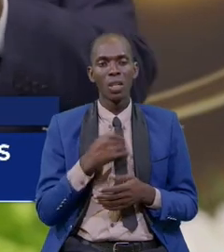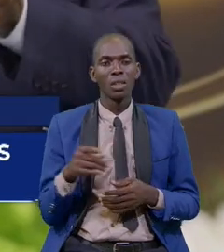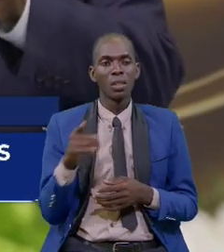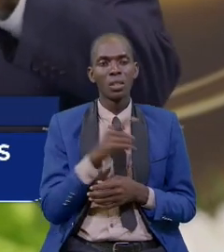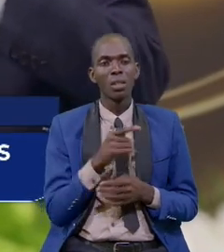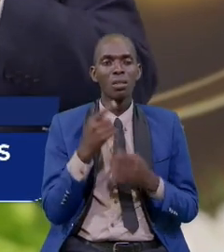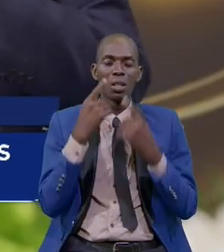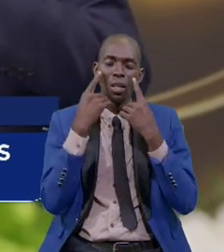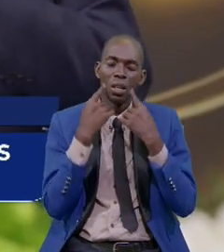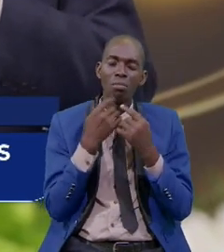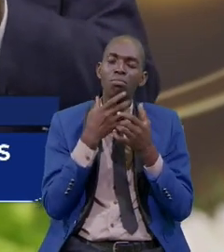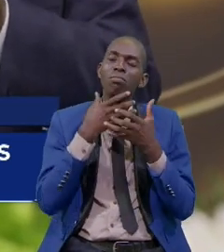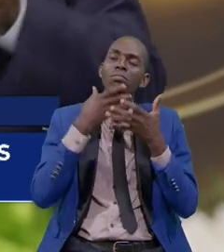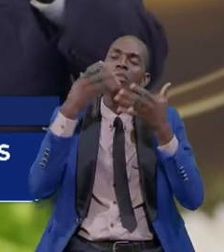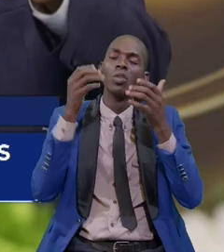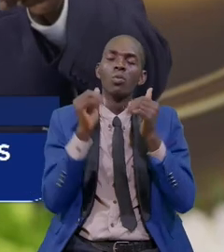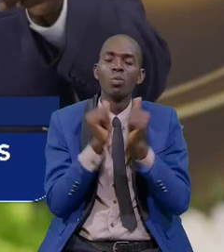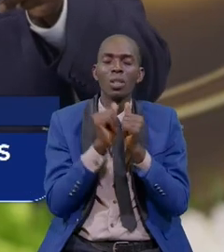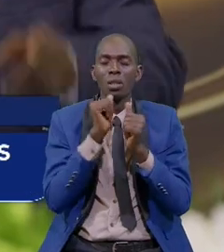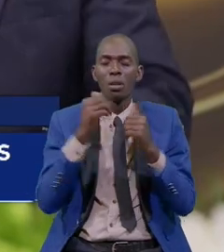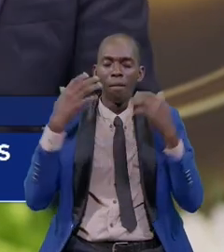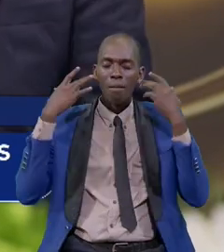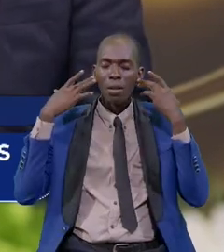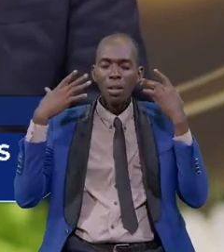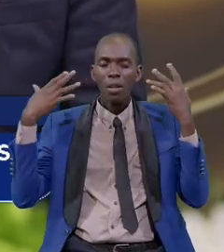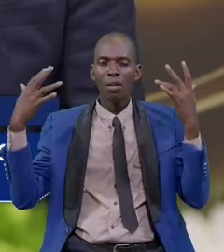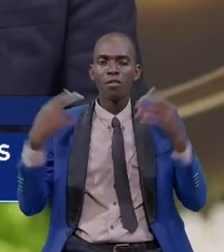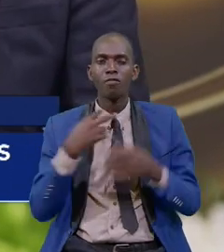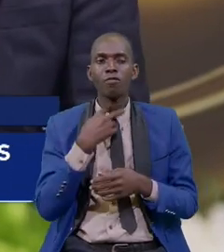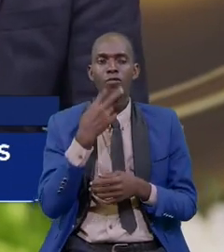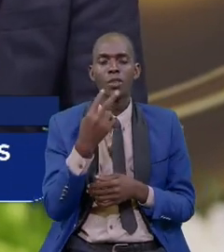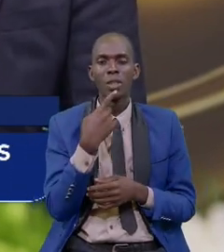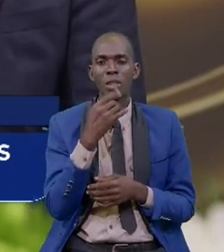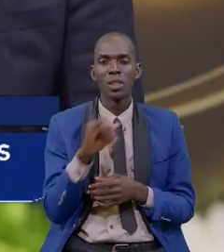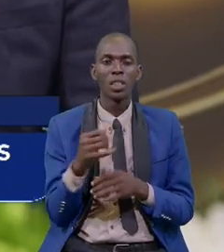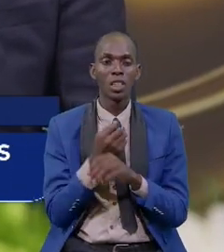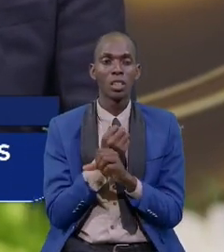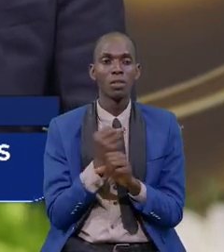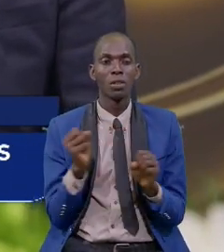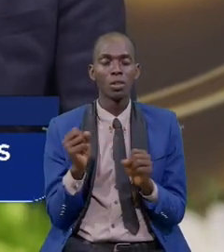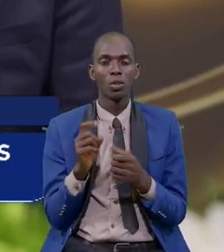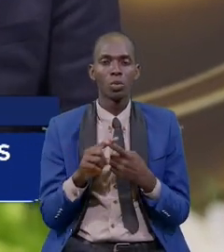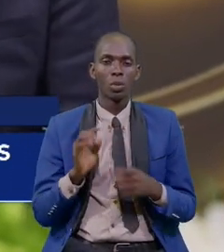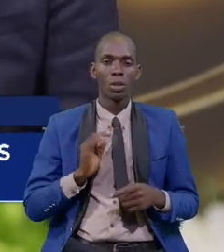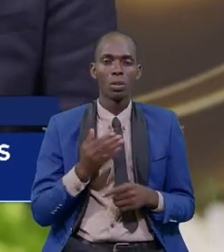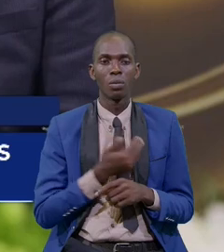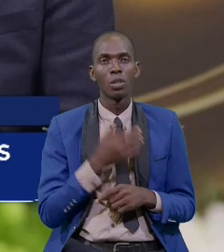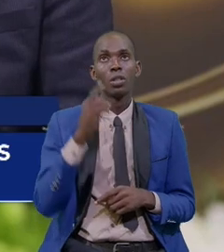ils criaient d'une voix forte en disant, le salut est à notre